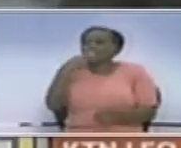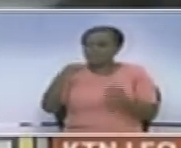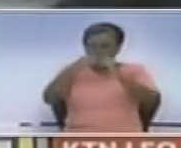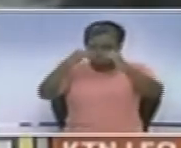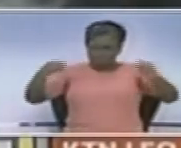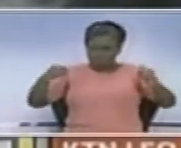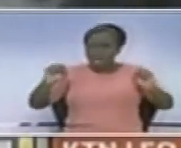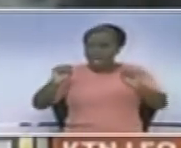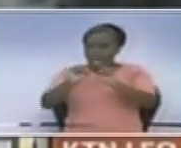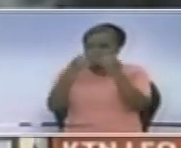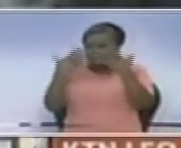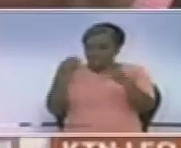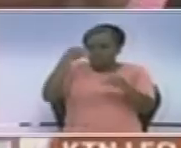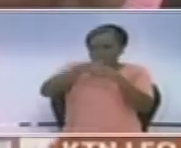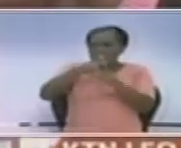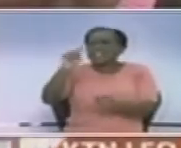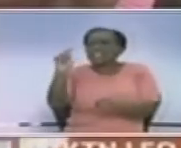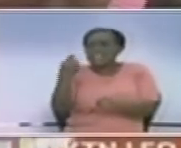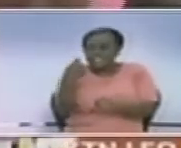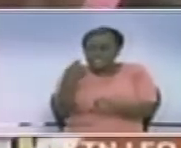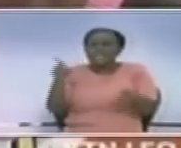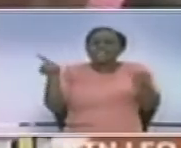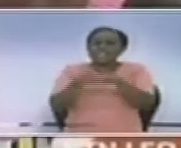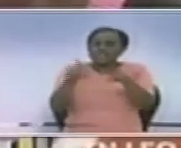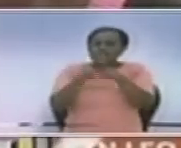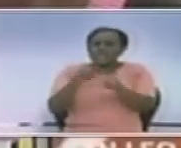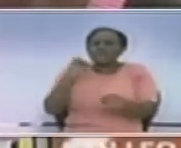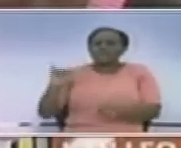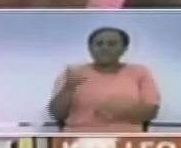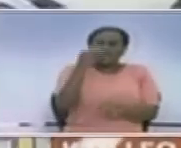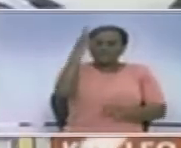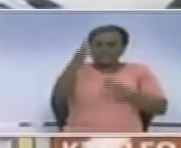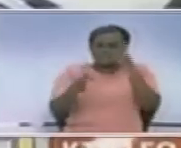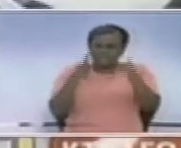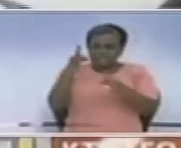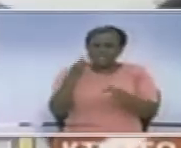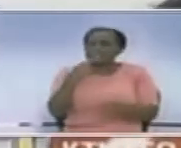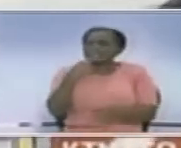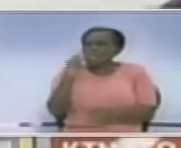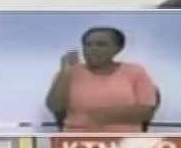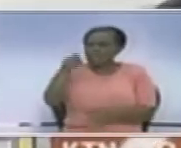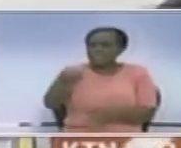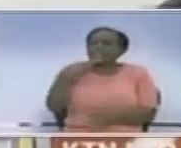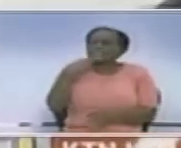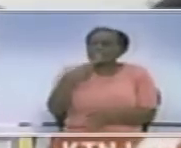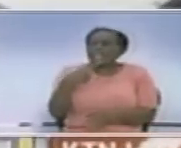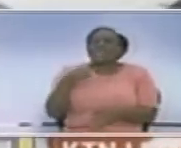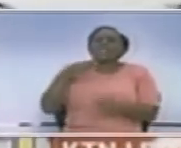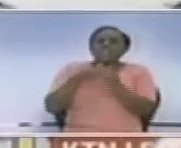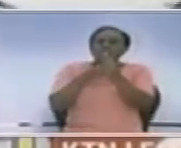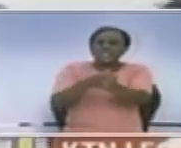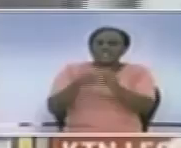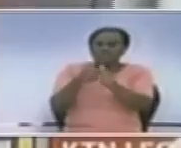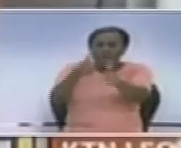mgawanyiko imetokea miongoni mwa Wakenya, huku mbunge wa Embakasi Kusini Irshad Sumra akiwataka viongozi kujiepusha na matamshi